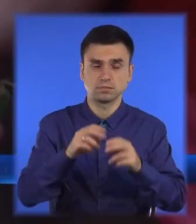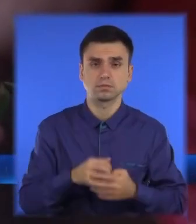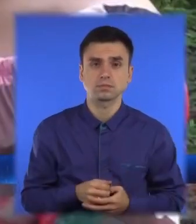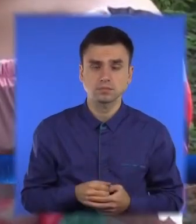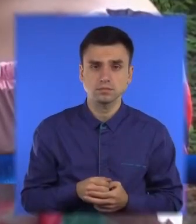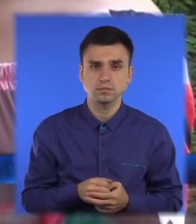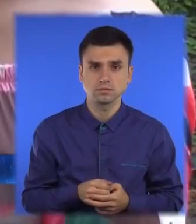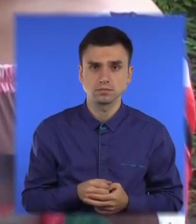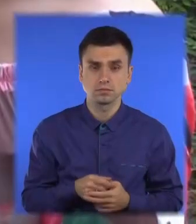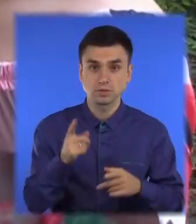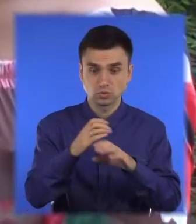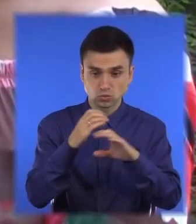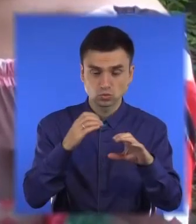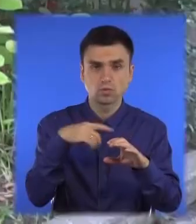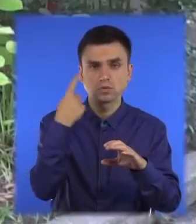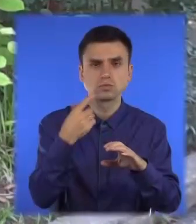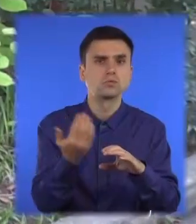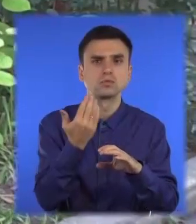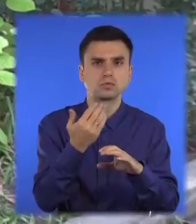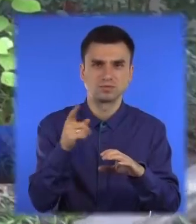усіляко ігнорують усі їхні звернення.